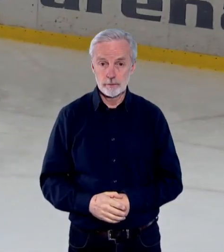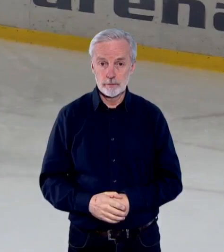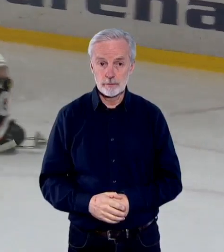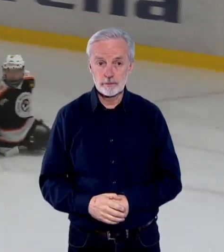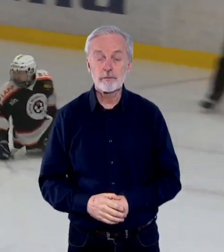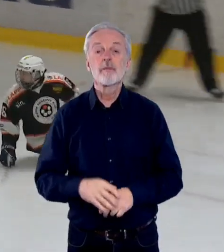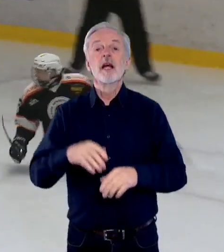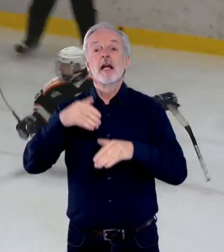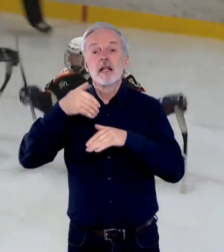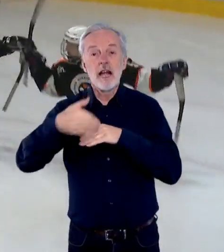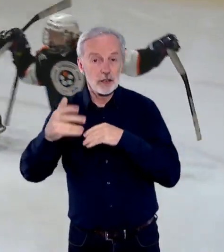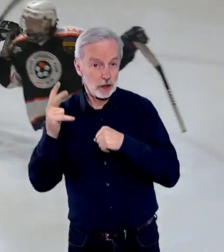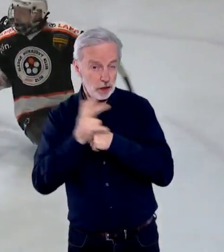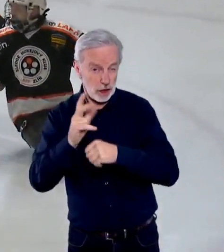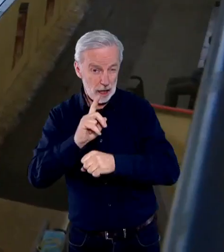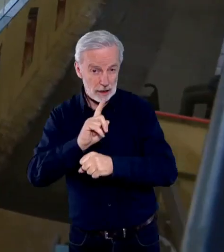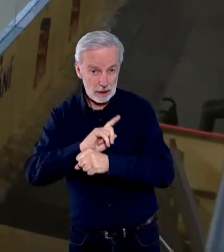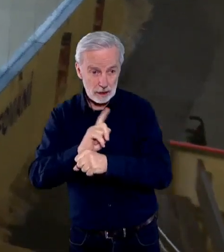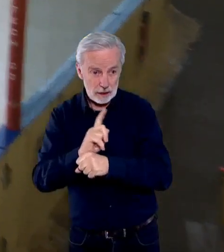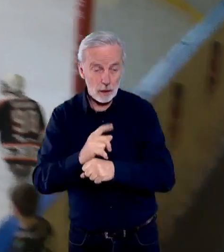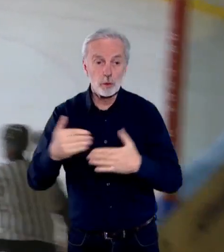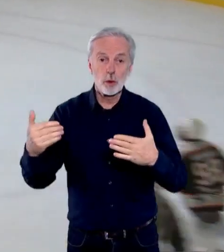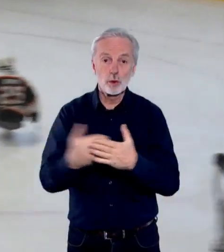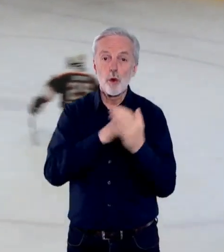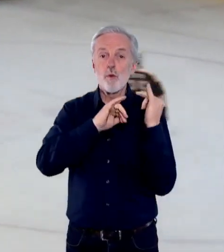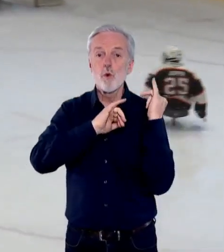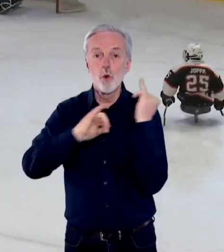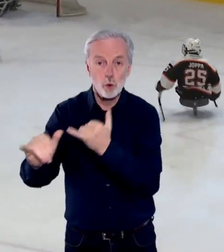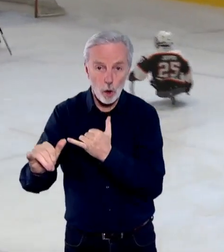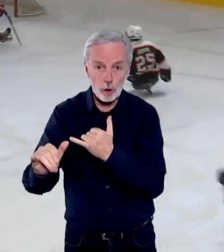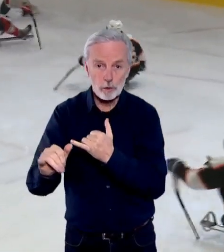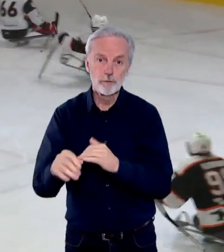Jen o 13 sekund později se navíc znovu prosadil Jopa.